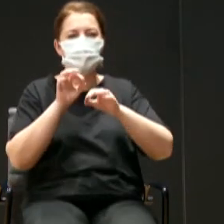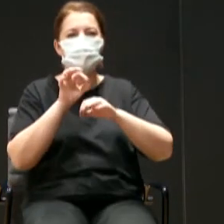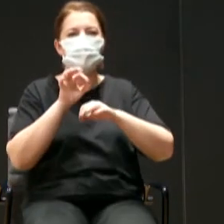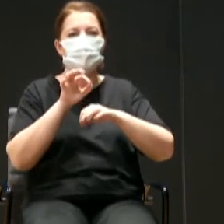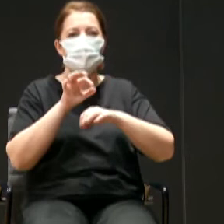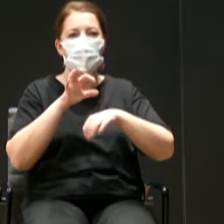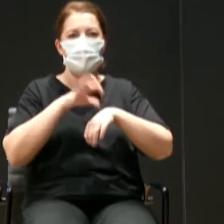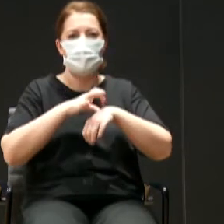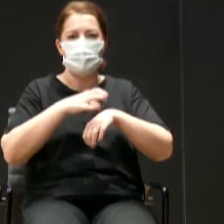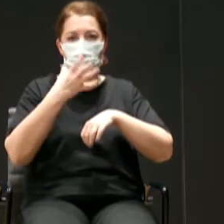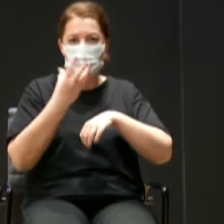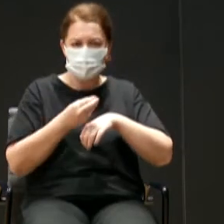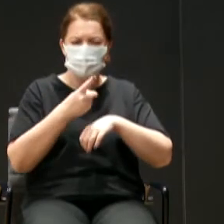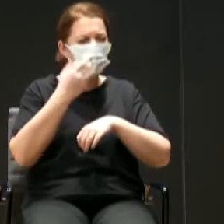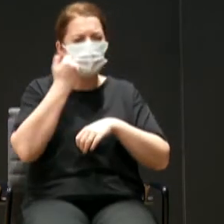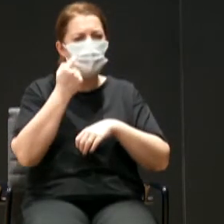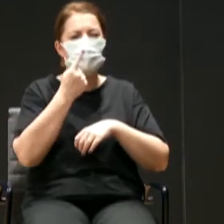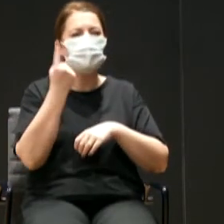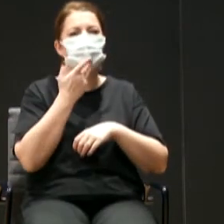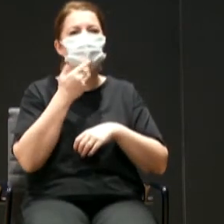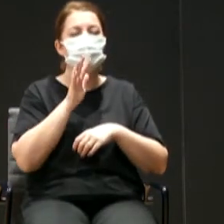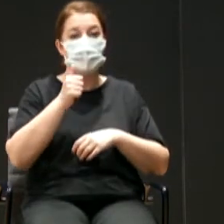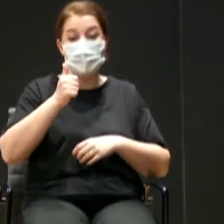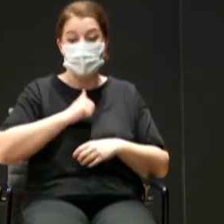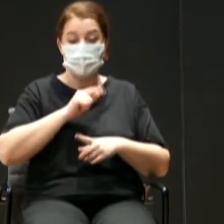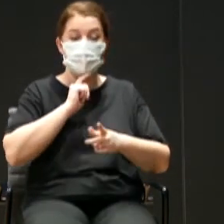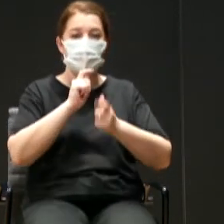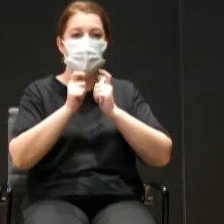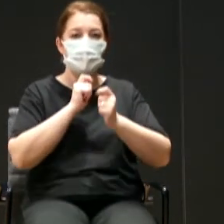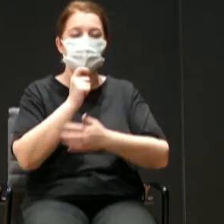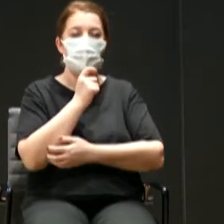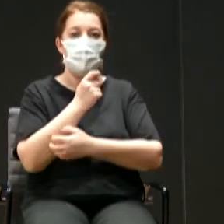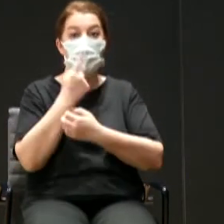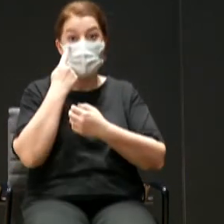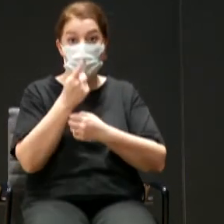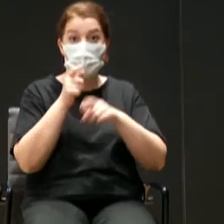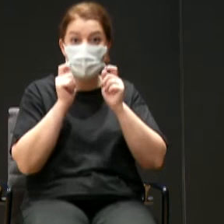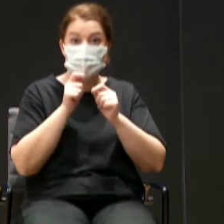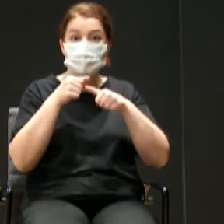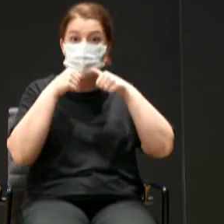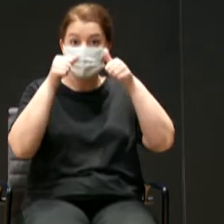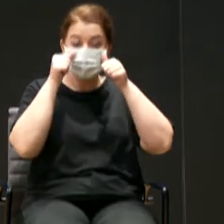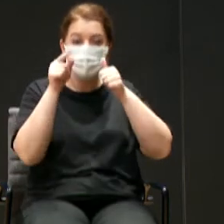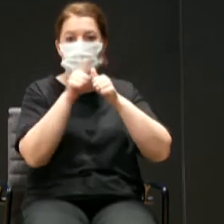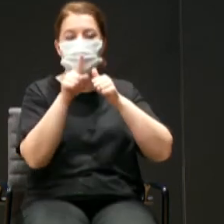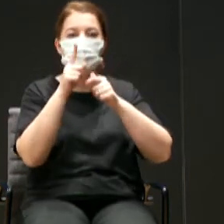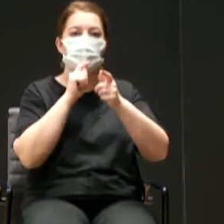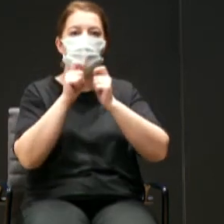olacakmış. Yalan, böyle bir şey yok. Askeri anlaşma üzerinden yapılmış Katar'la arasında bir